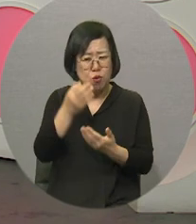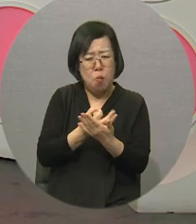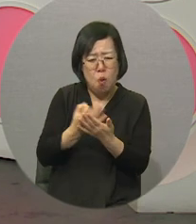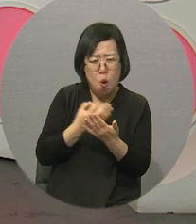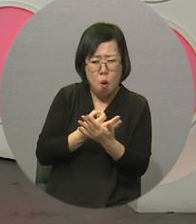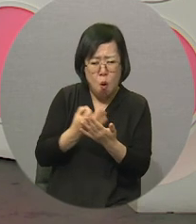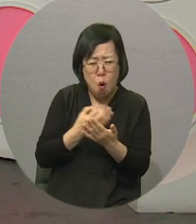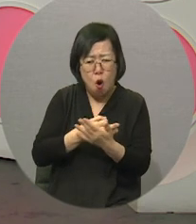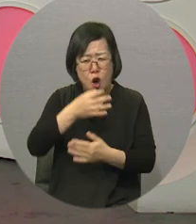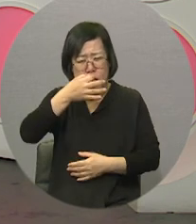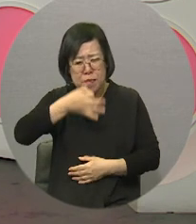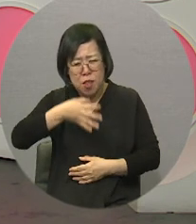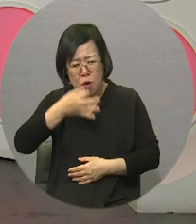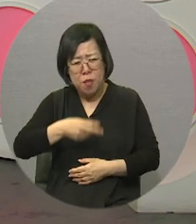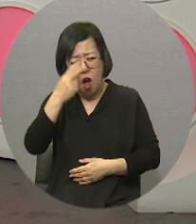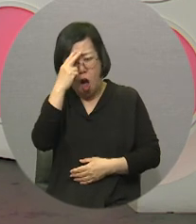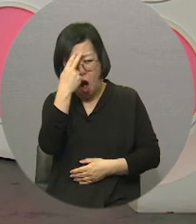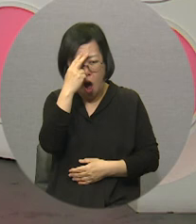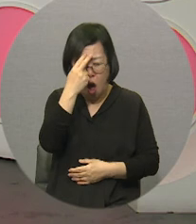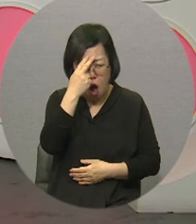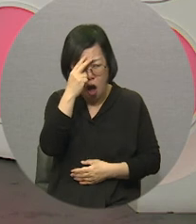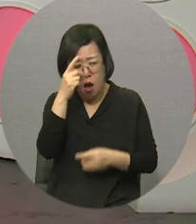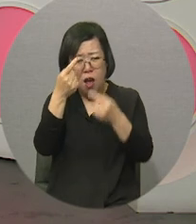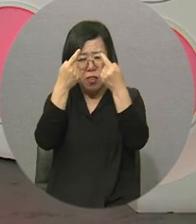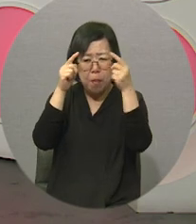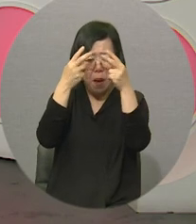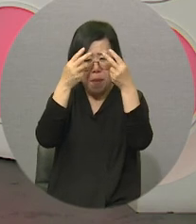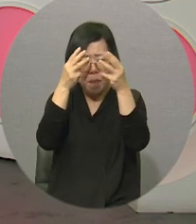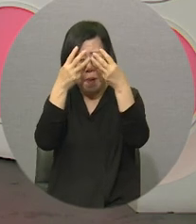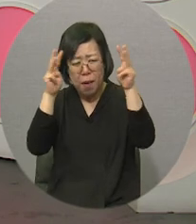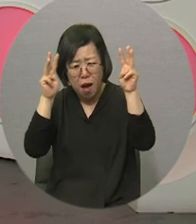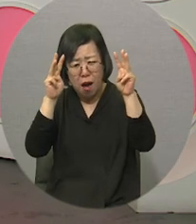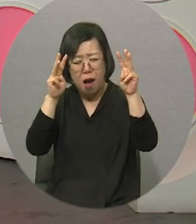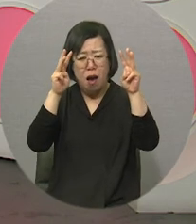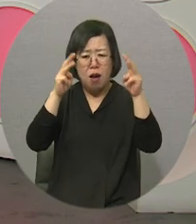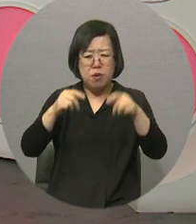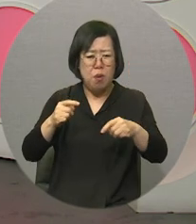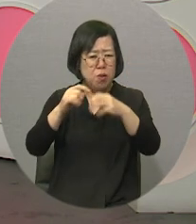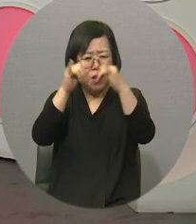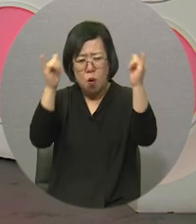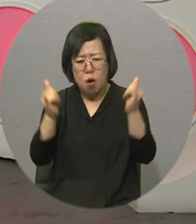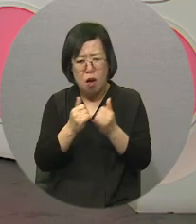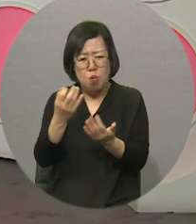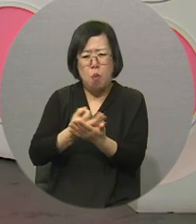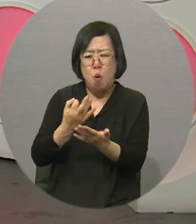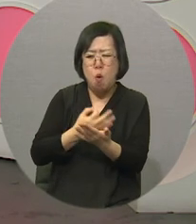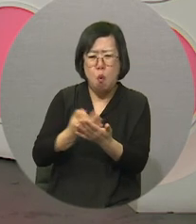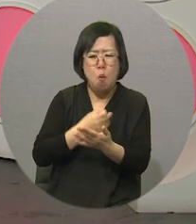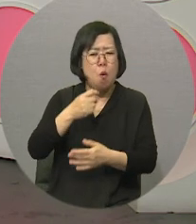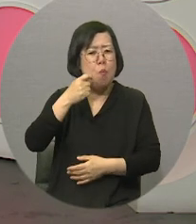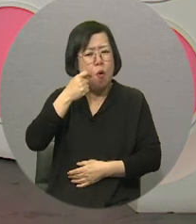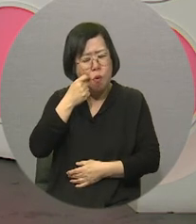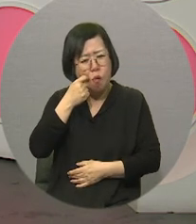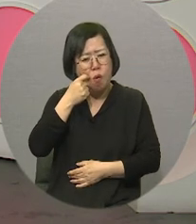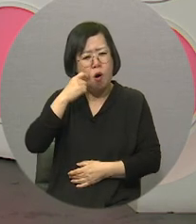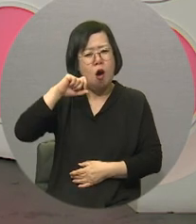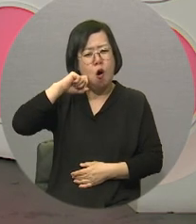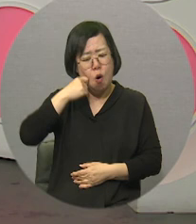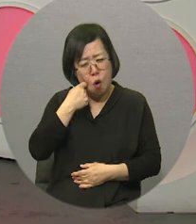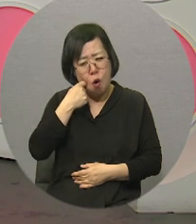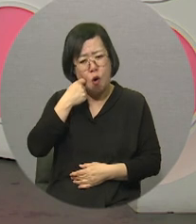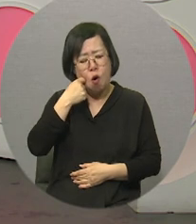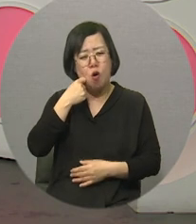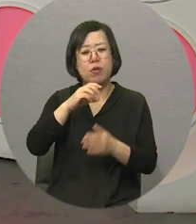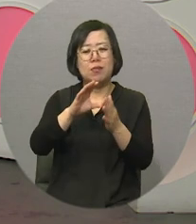시절 학년은 높아지는데 이룬 것 하나 없는 제 자신이 너무 미워서 어느 순간 이모네 집을